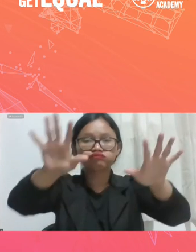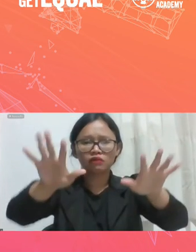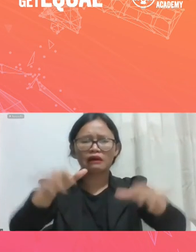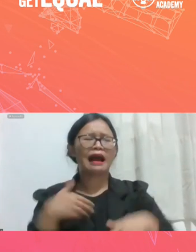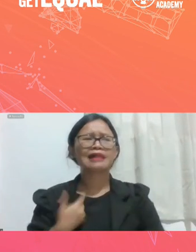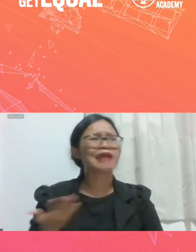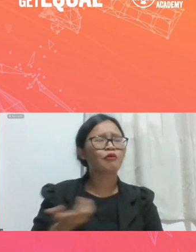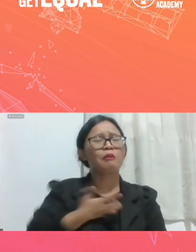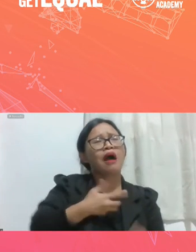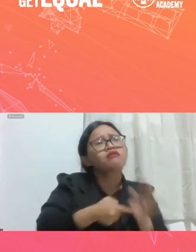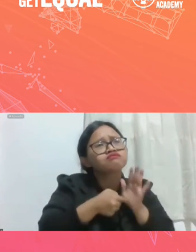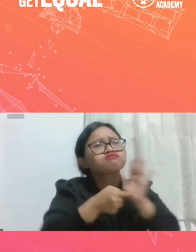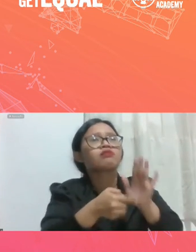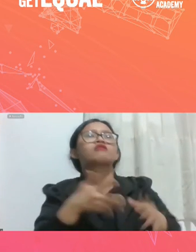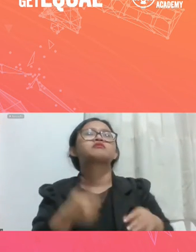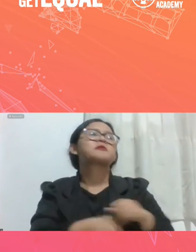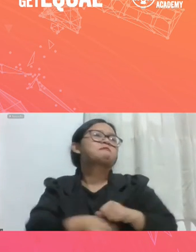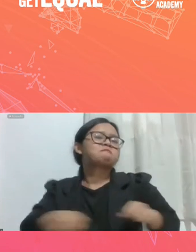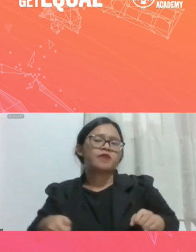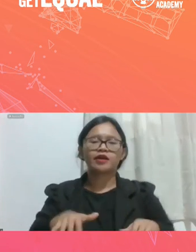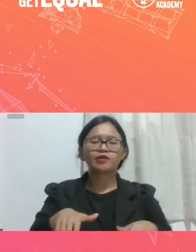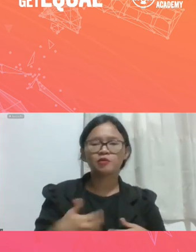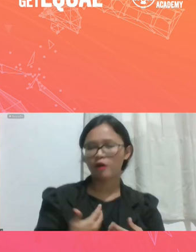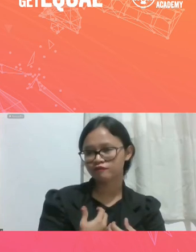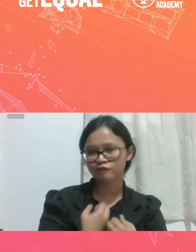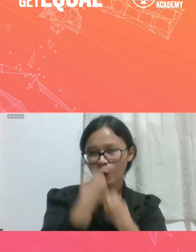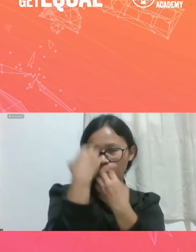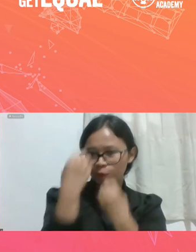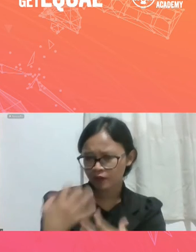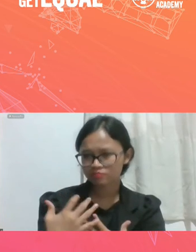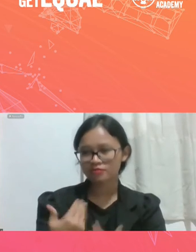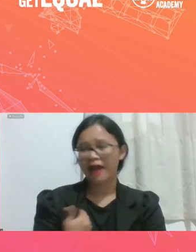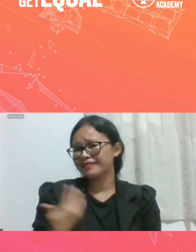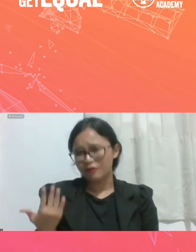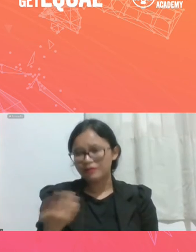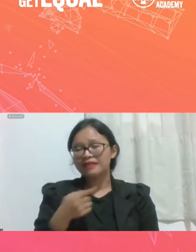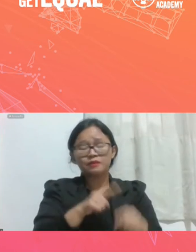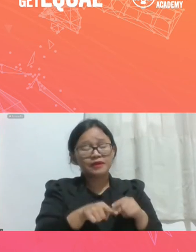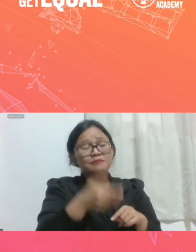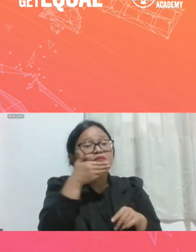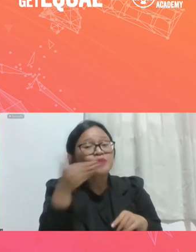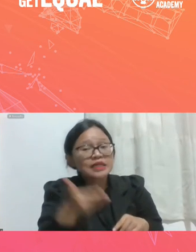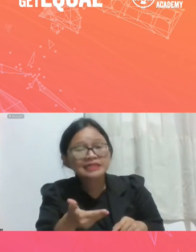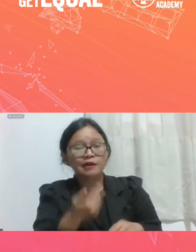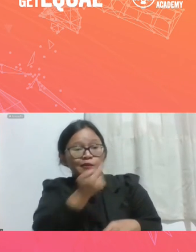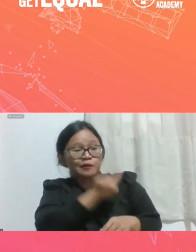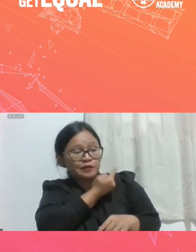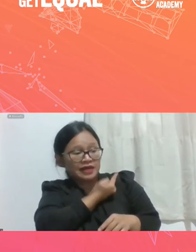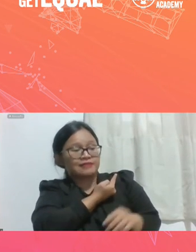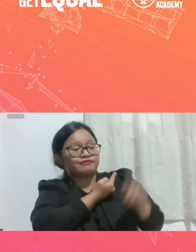ingin menampilkan atau untuk komunikasi, itu banyak men-share data pribadi. Nah, data pribadi inilah yang kemudian bisa